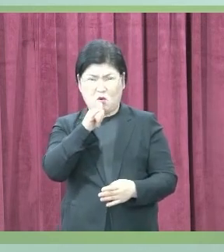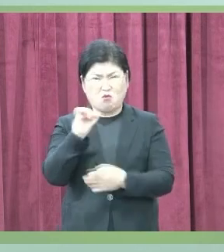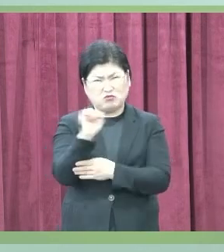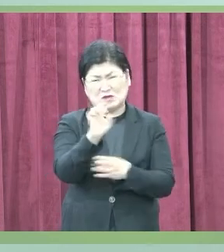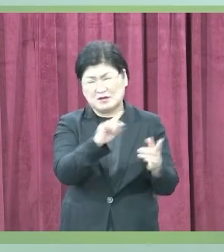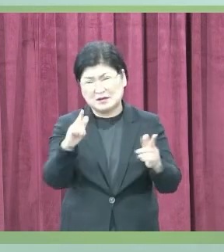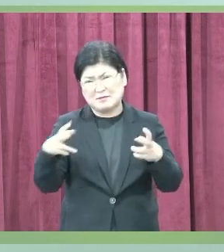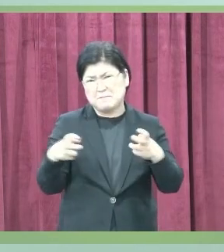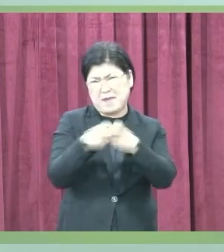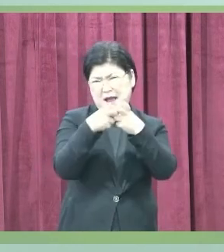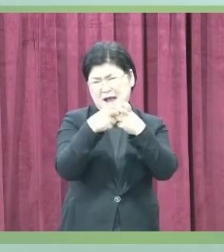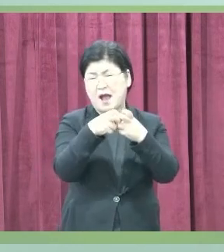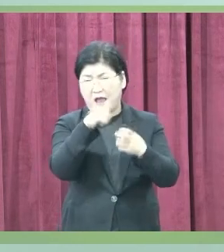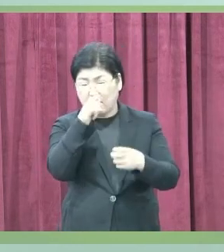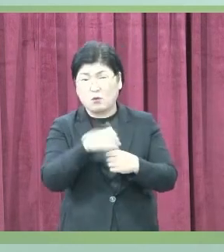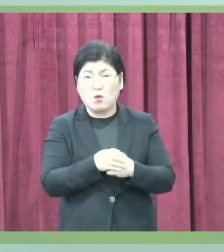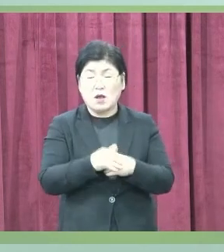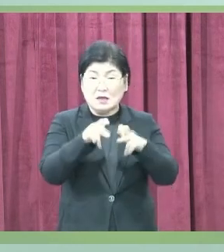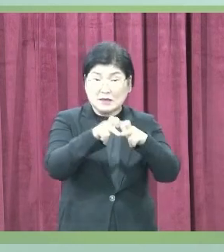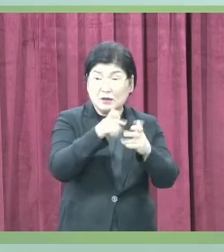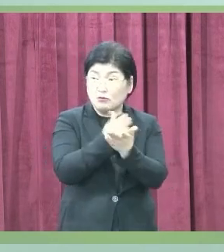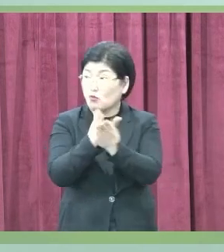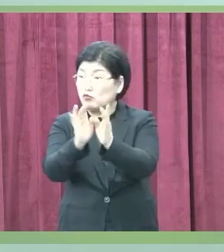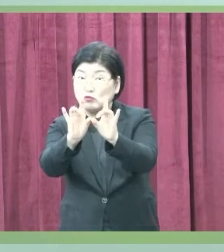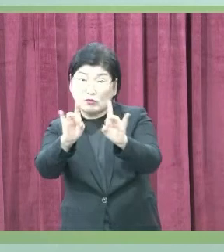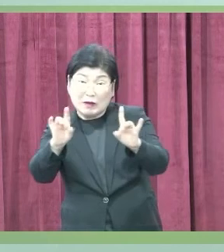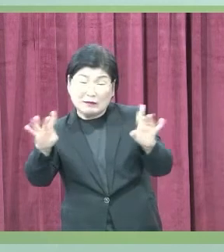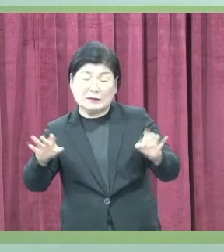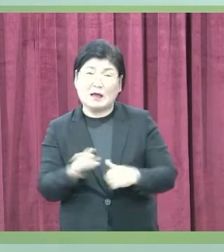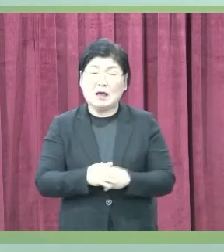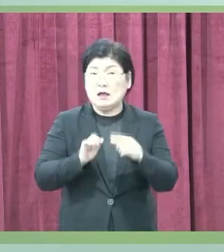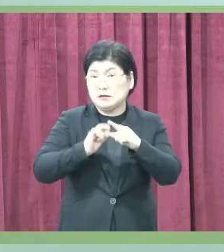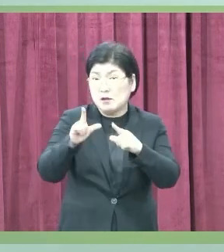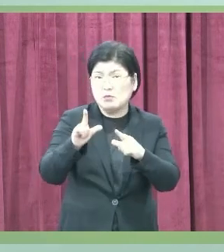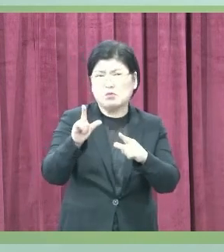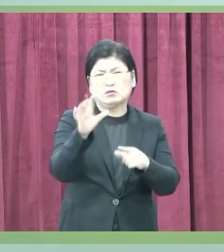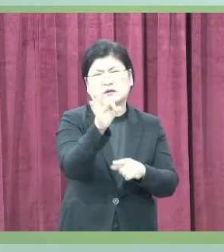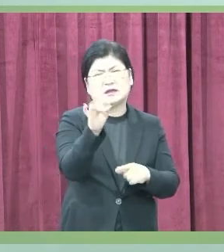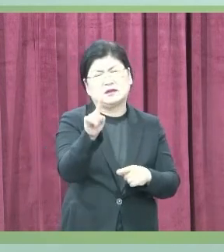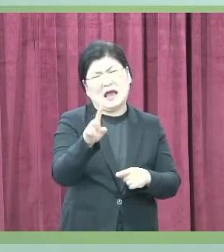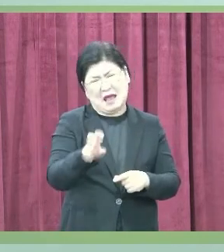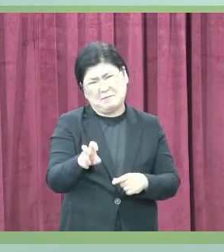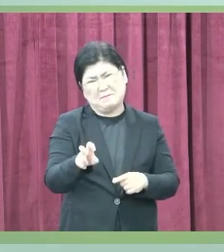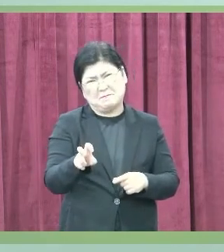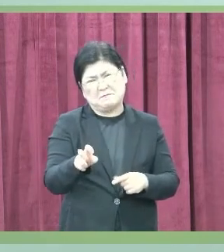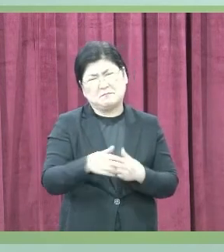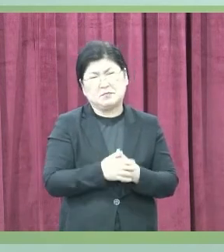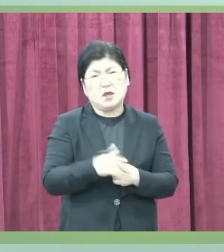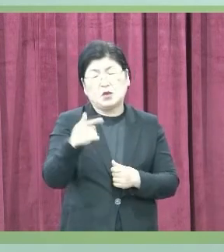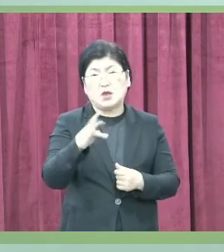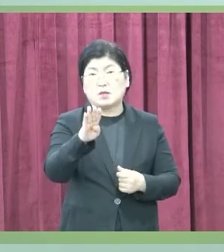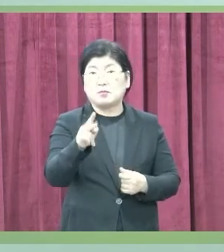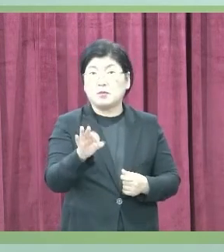들어가요. 그 다음에 장애 유형별로 보면 대부분 암인데 뇌병변 장애는 1위가